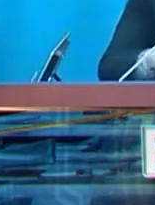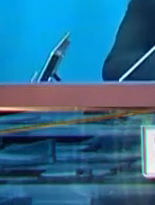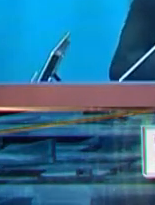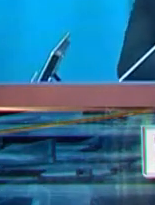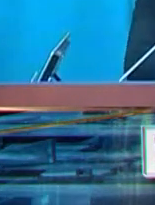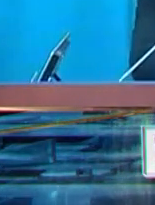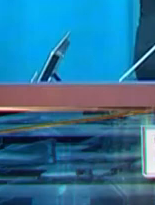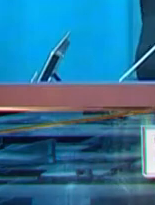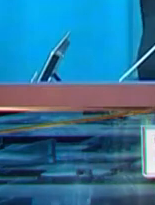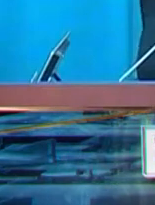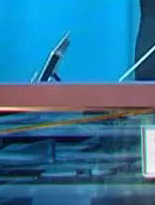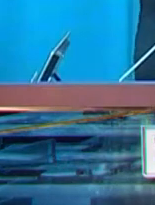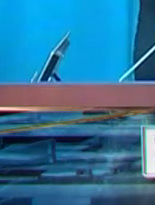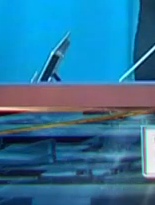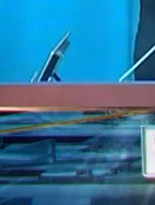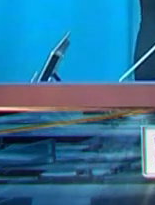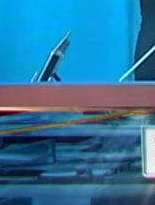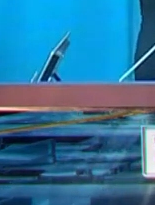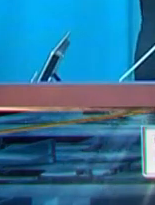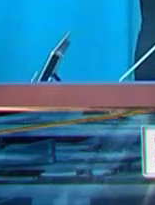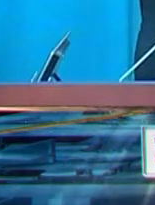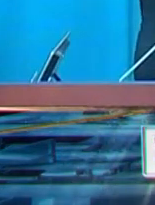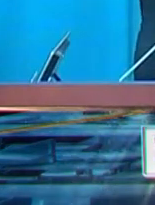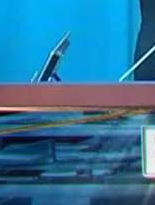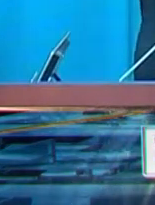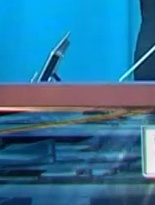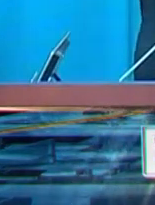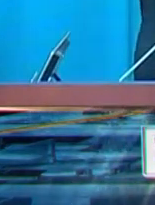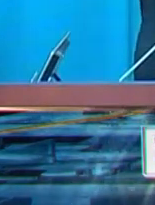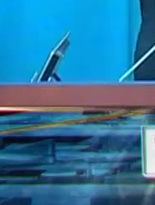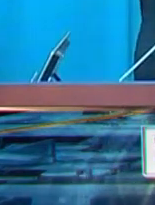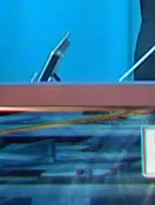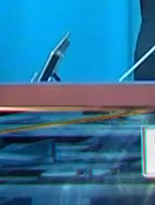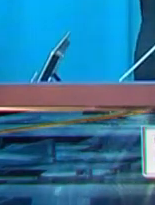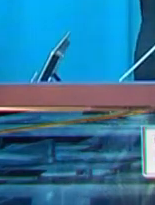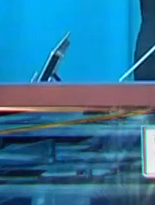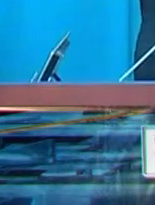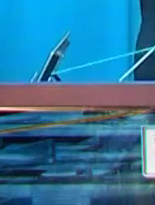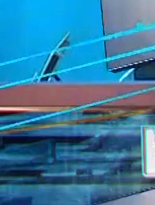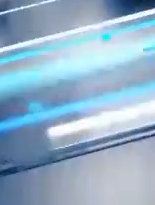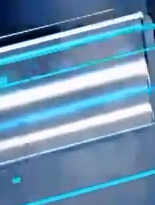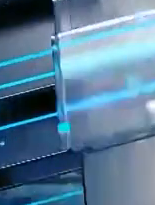жай күйінің нашарлауына жол бермеу жөнінде қосымша шаралар қабылдау қажет.